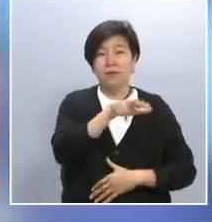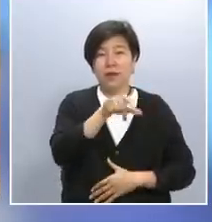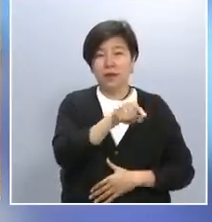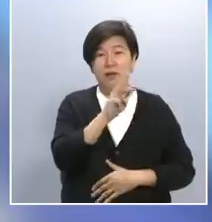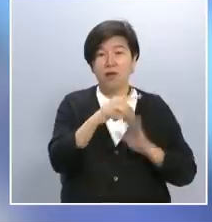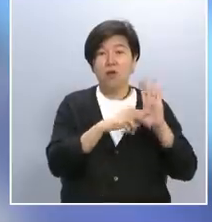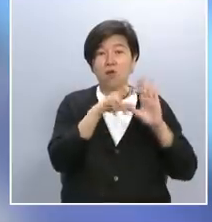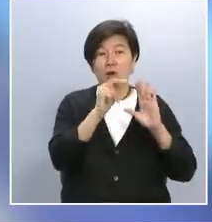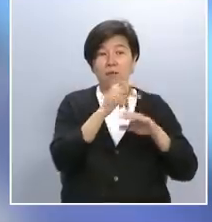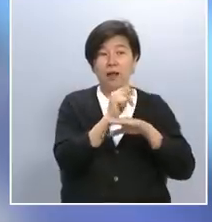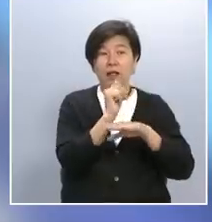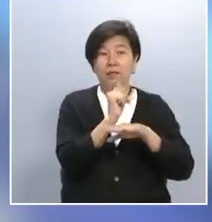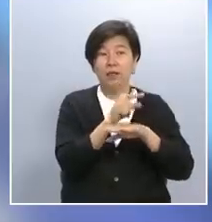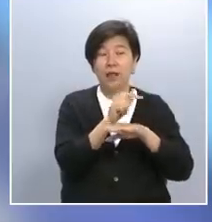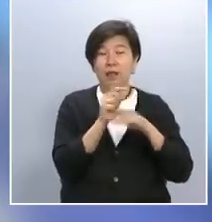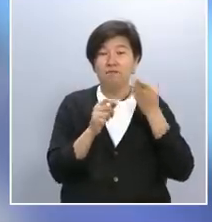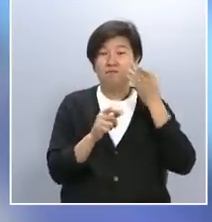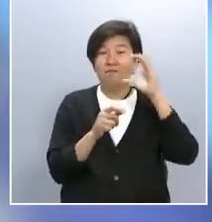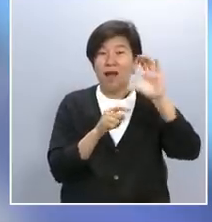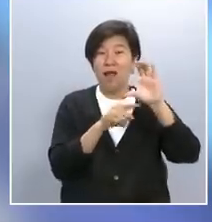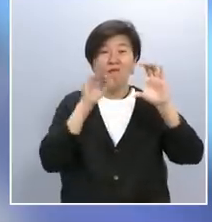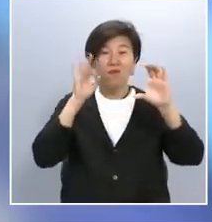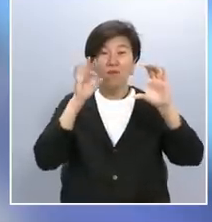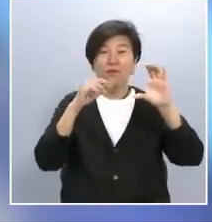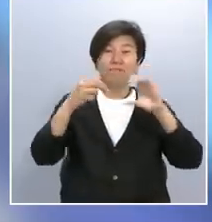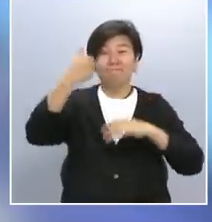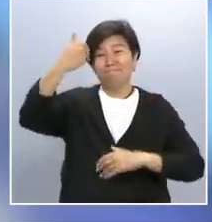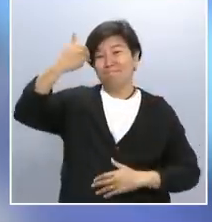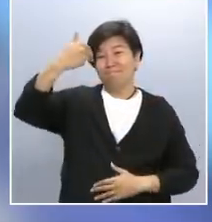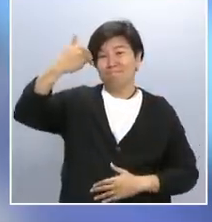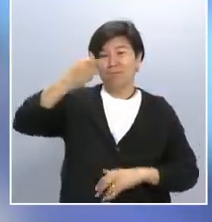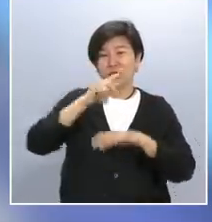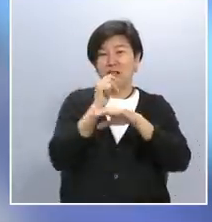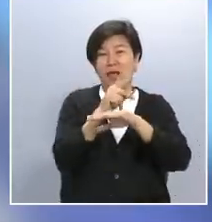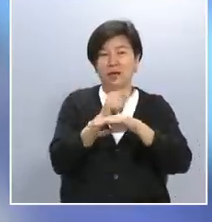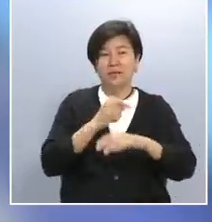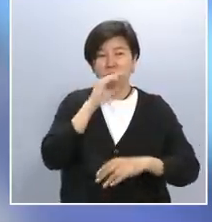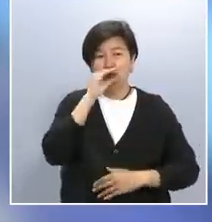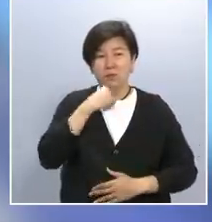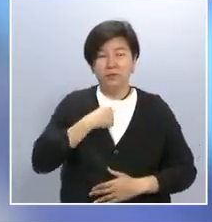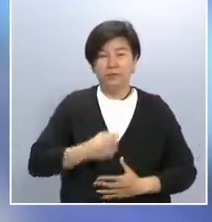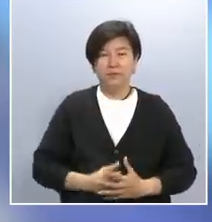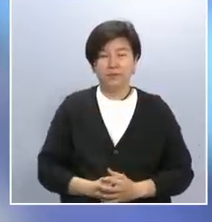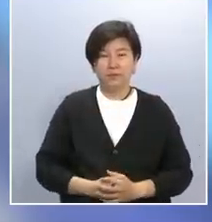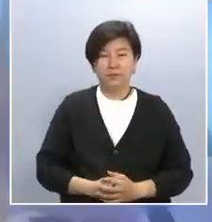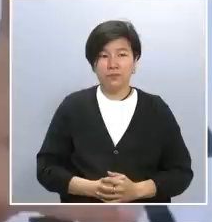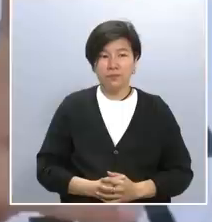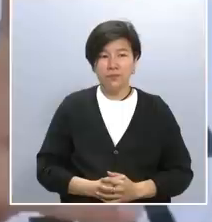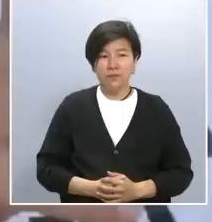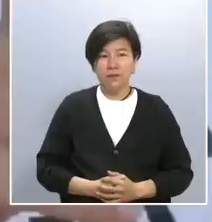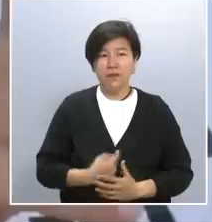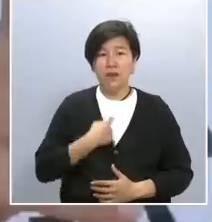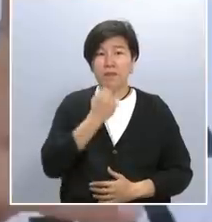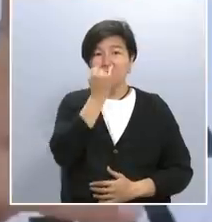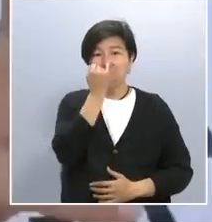การไลฟ์ผ่านทาง Facebookอ่ะค่ะหลังจากหลังจากที่ถูกโจมตีด้วยบอกว่าโบราณบอกว่าคนล้มอย่าข้าม